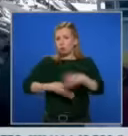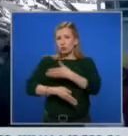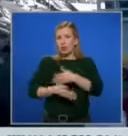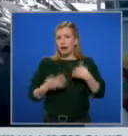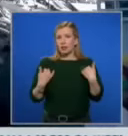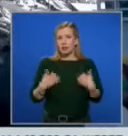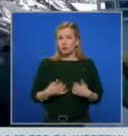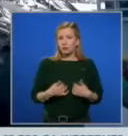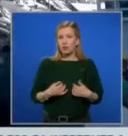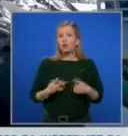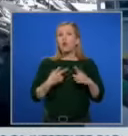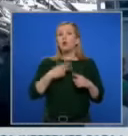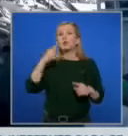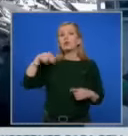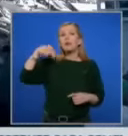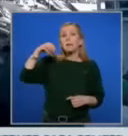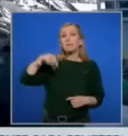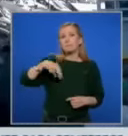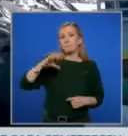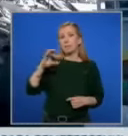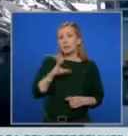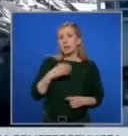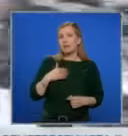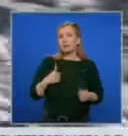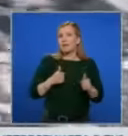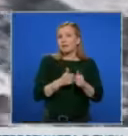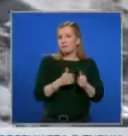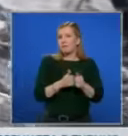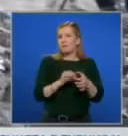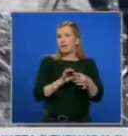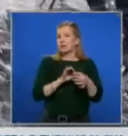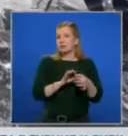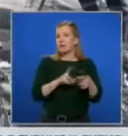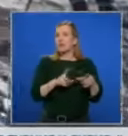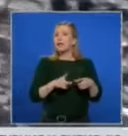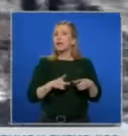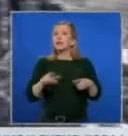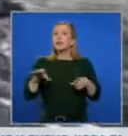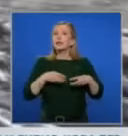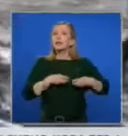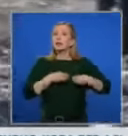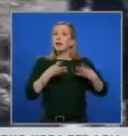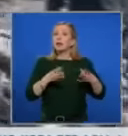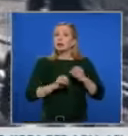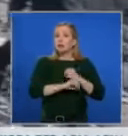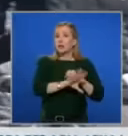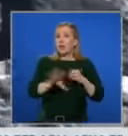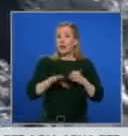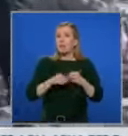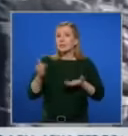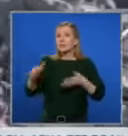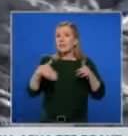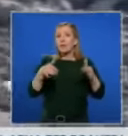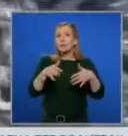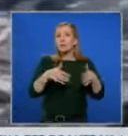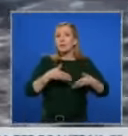От ДПС поддържат тясна връзка с изселническите организации. Дарителската кампания за набиране на средства и помощи за